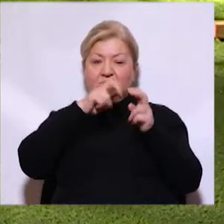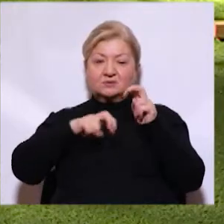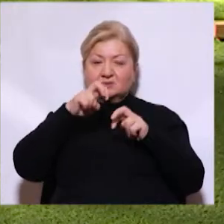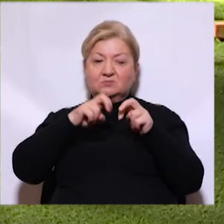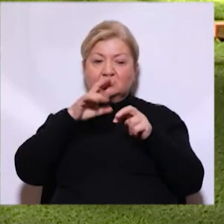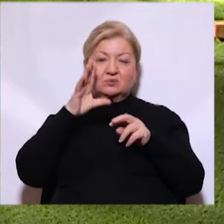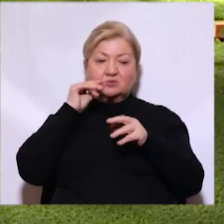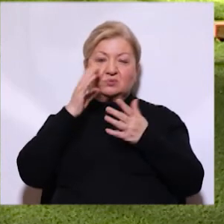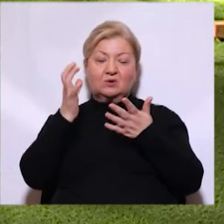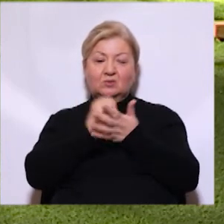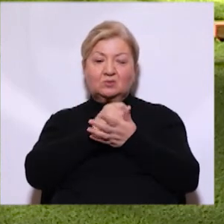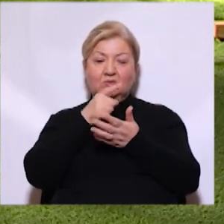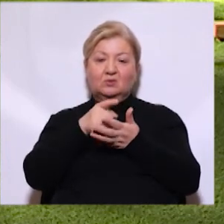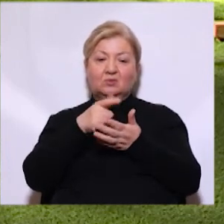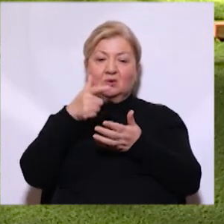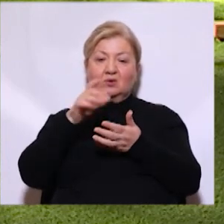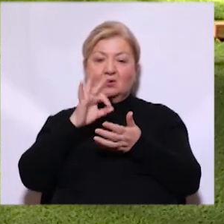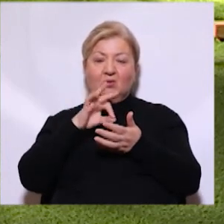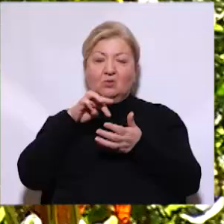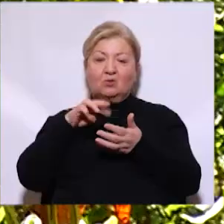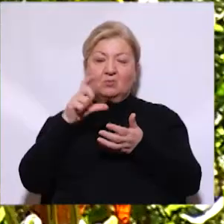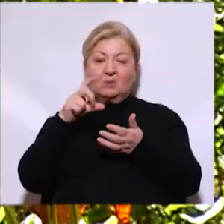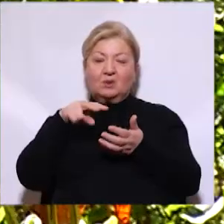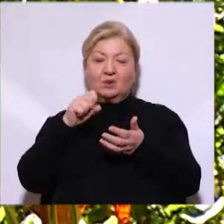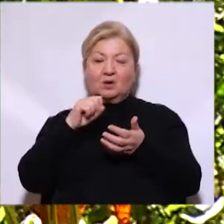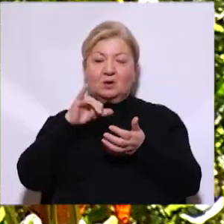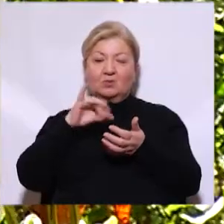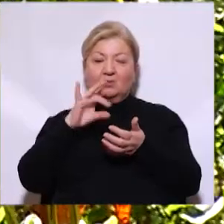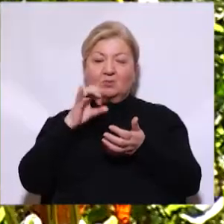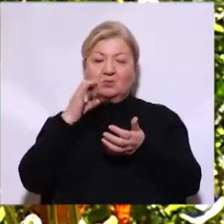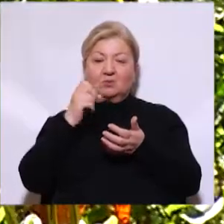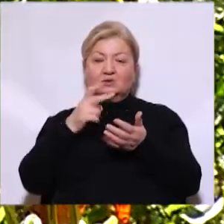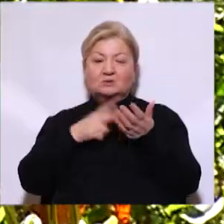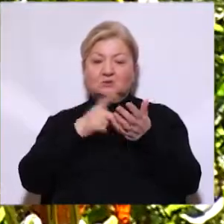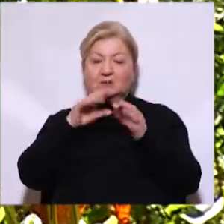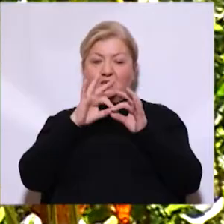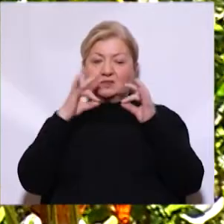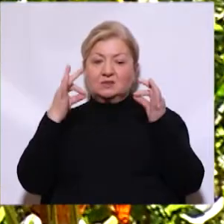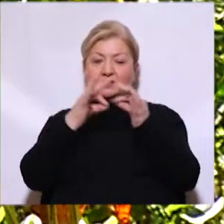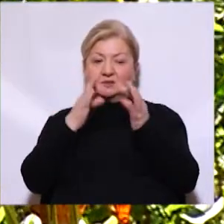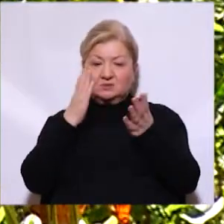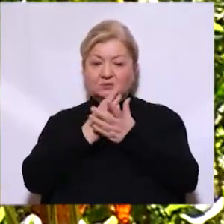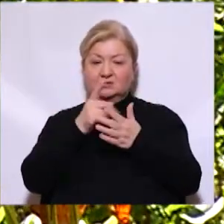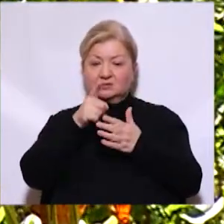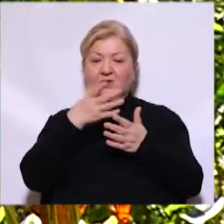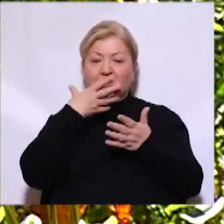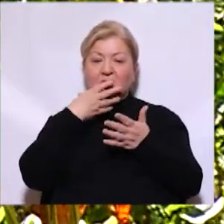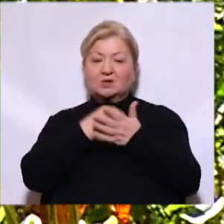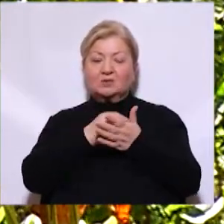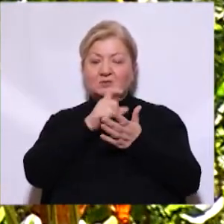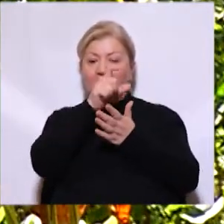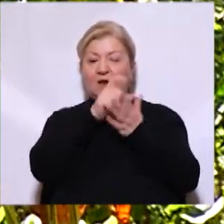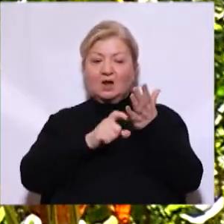ძიების დროს სახლში აღმოაჩინე ნიკო გომელაურის ესეთ საინტერესო ეს არის დისკი, სადაც თქვათ ის